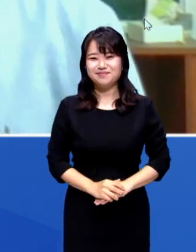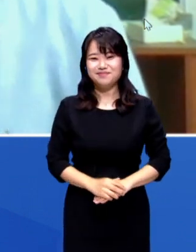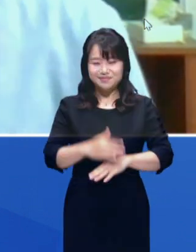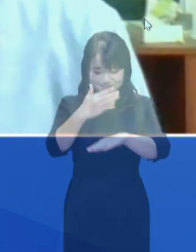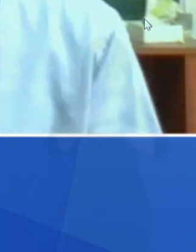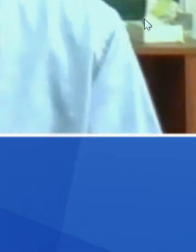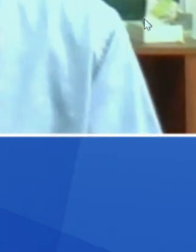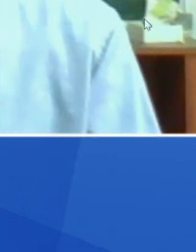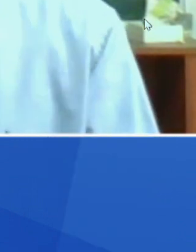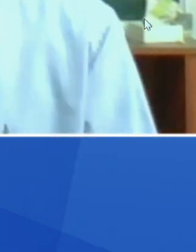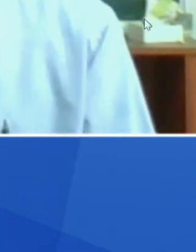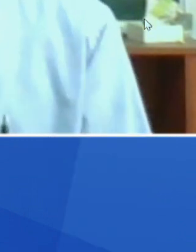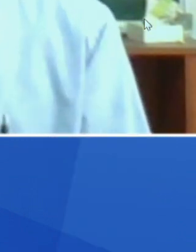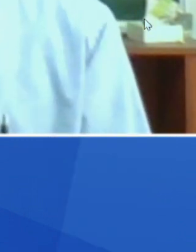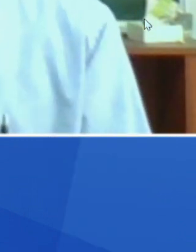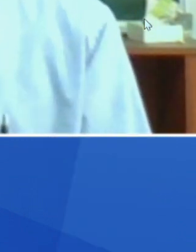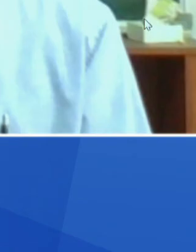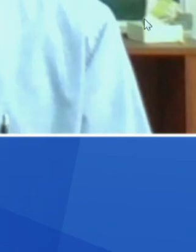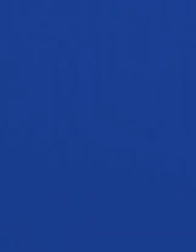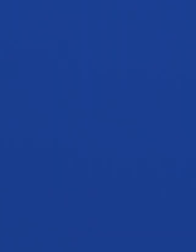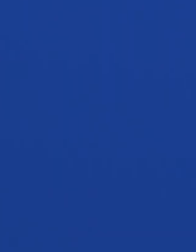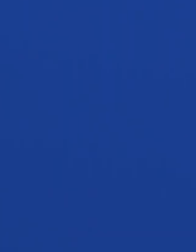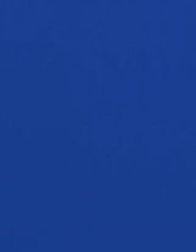네, 감사합니다. 수고하셨습니다. 네.